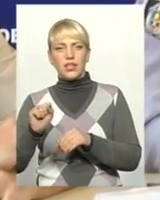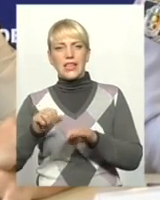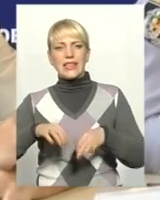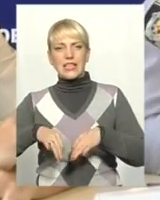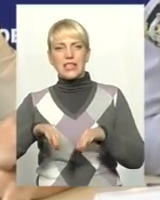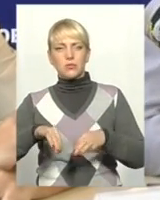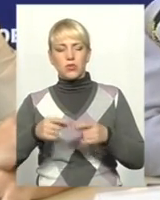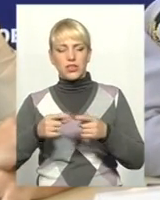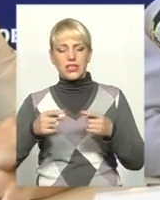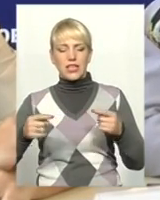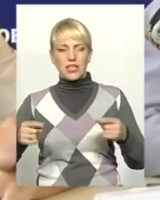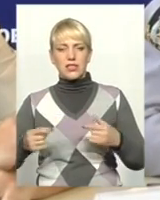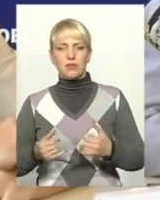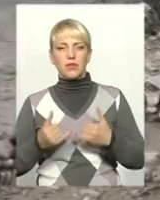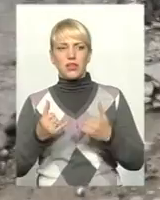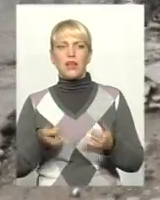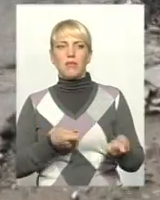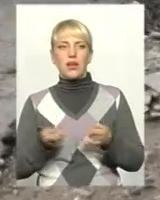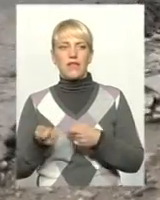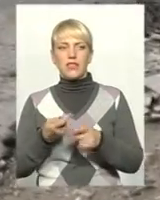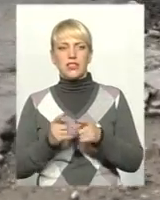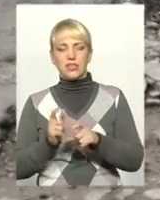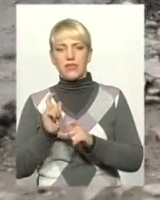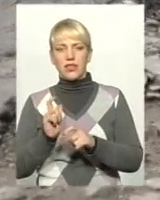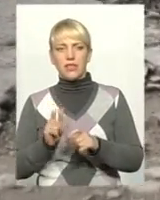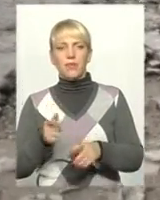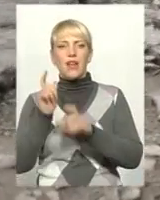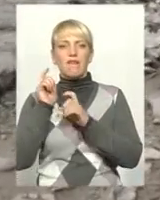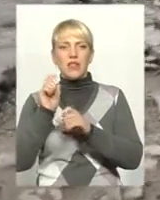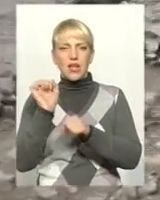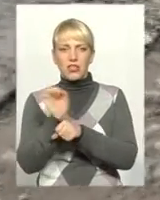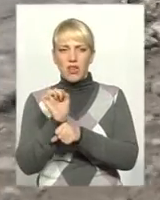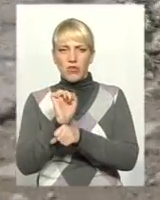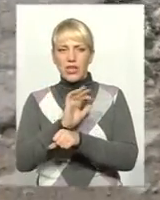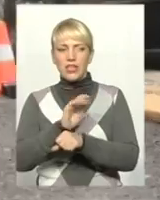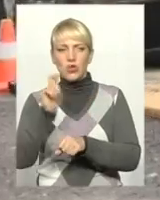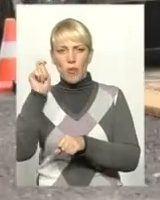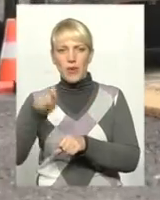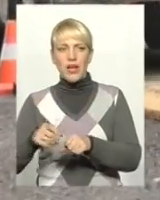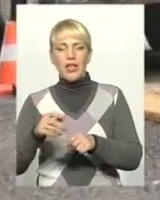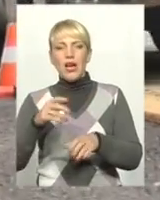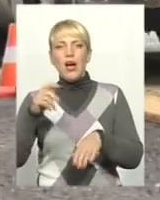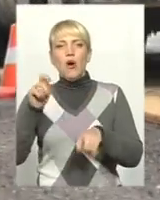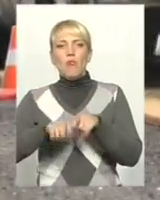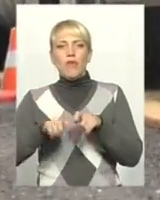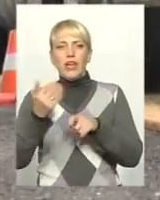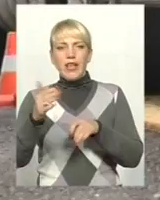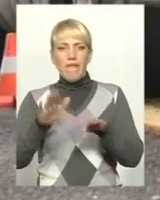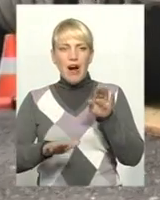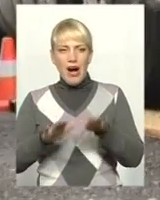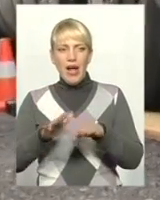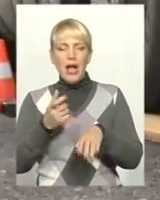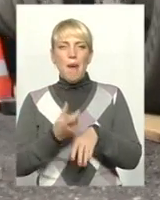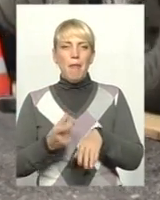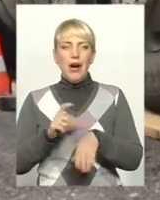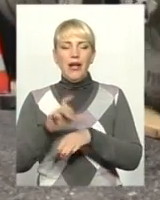транспортний засіб на перевезення цих вантажів. Також вантажні автомобілі зупиняють з метою перевірки їхньої ваги, адже, як відомо,